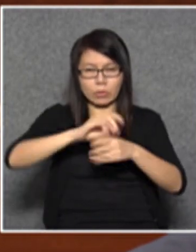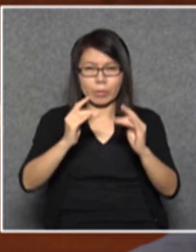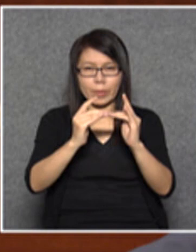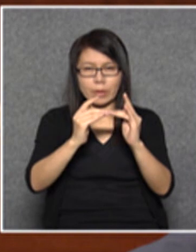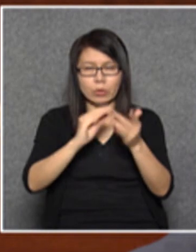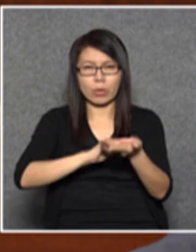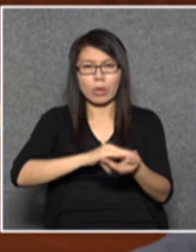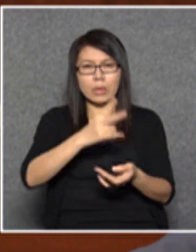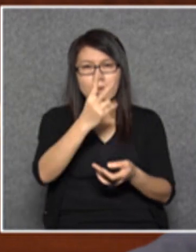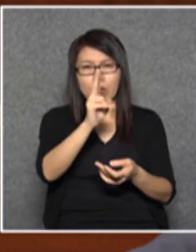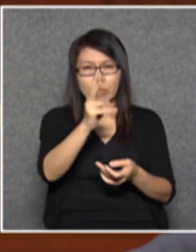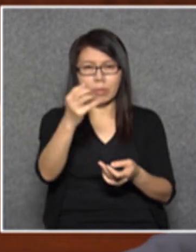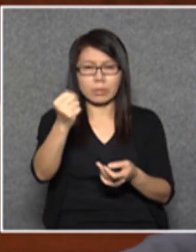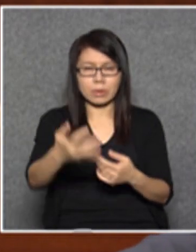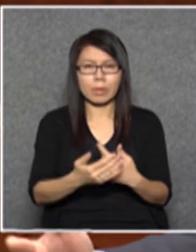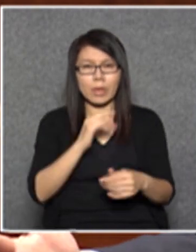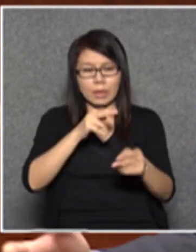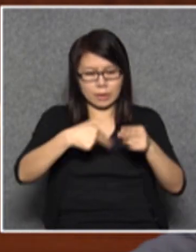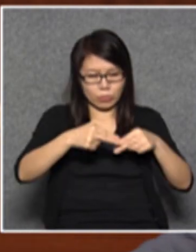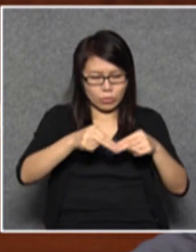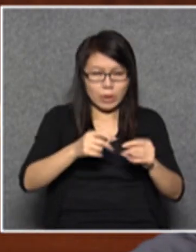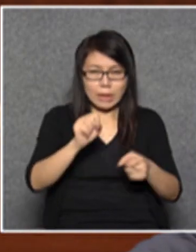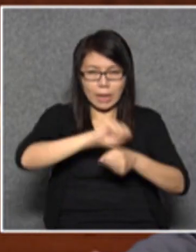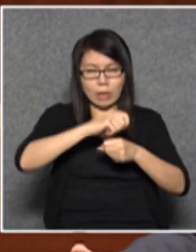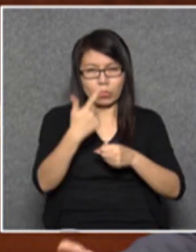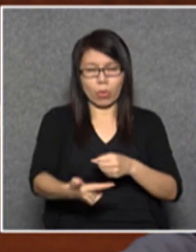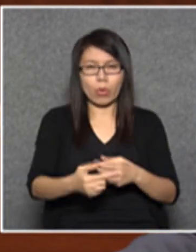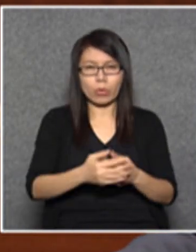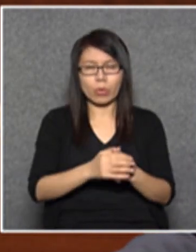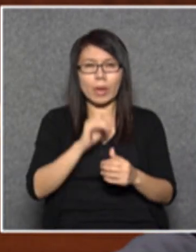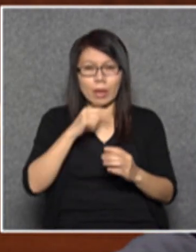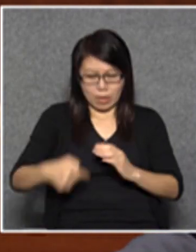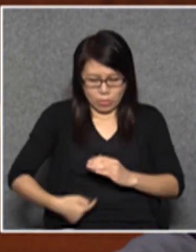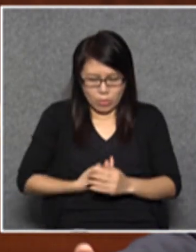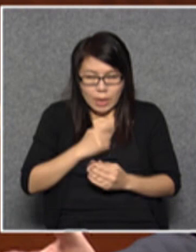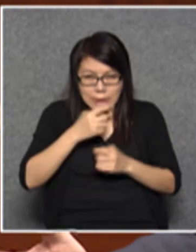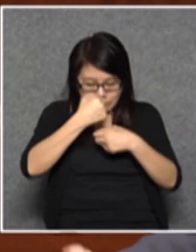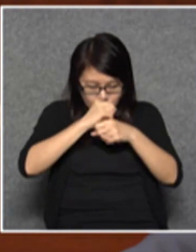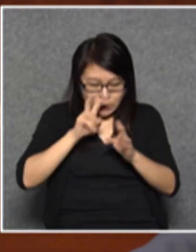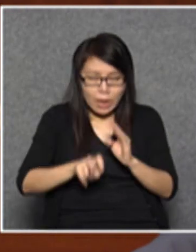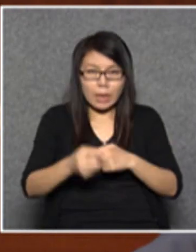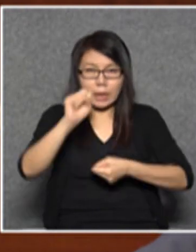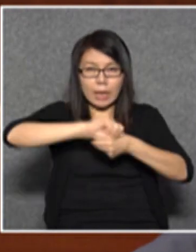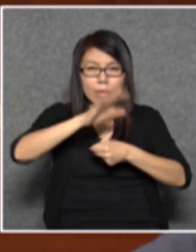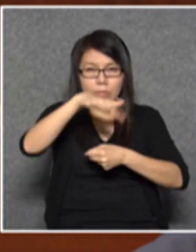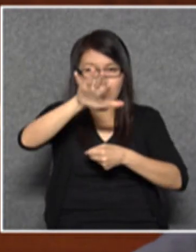術室的節數，剛才說的內窺鏡檢查名額我們增加5300